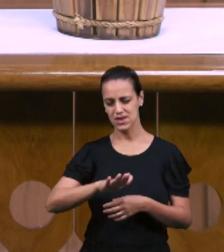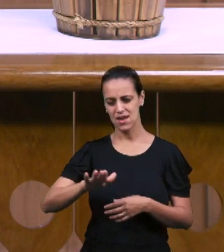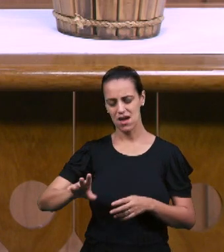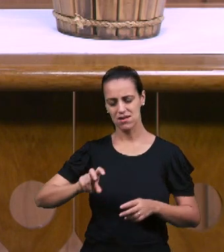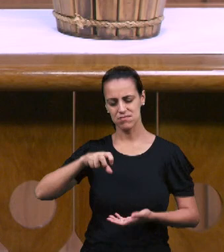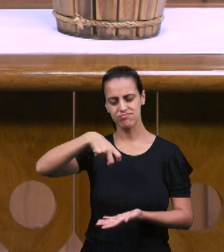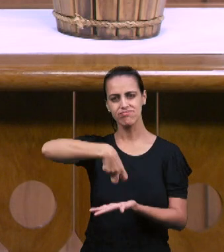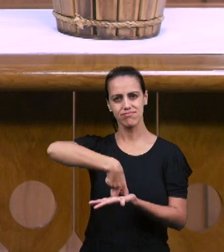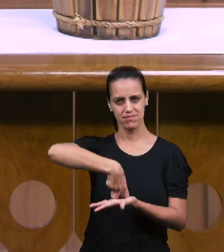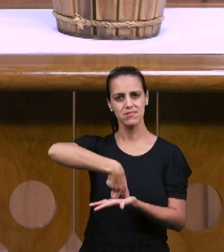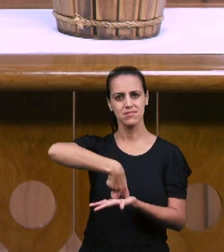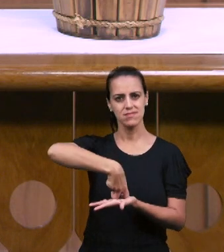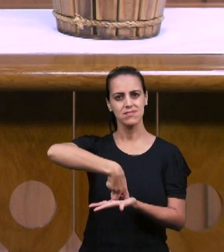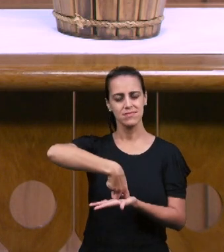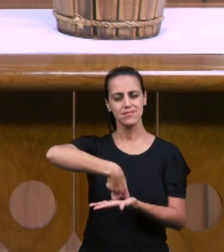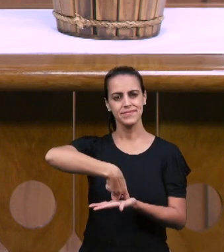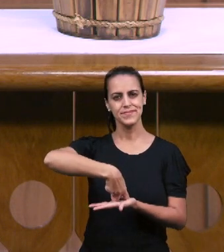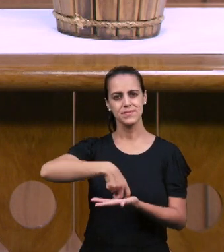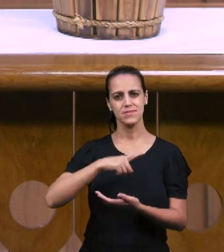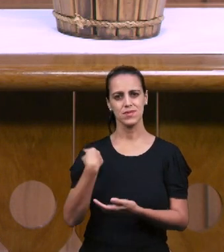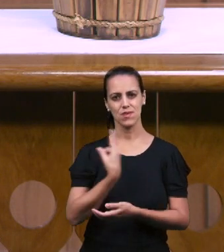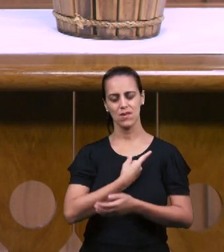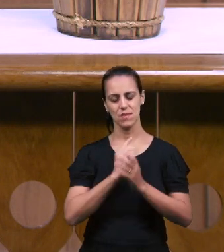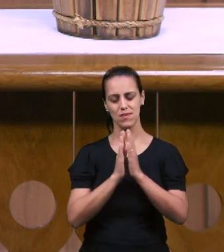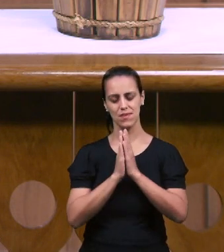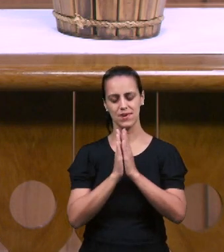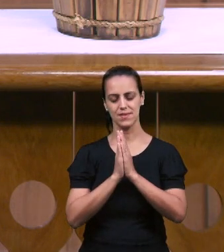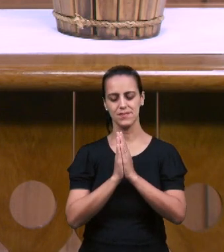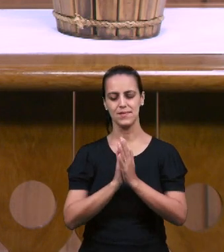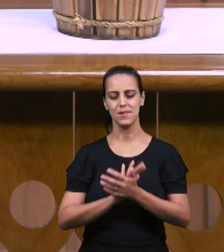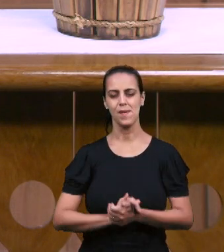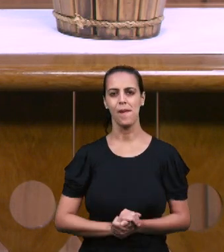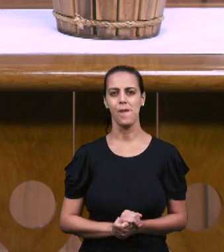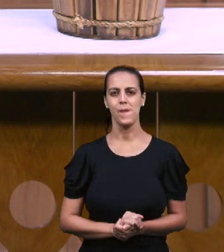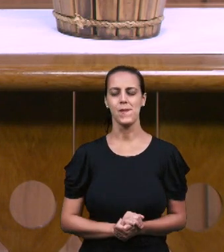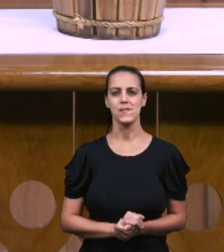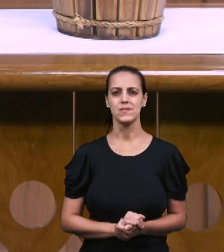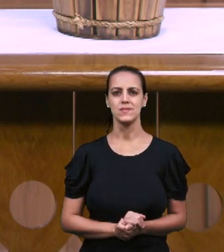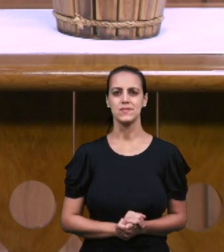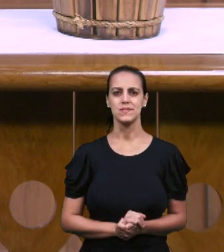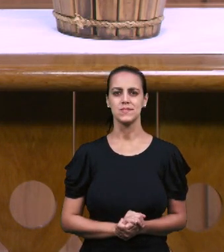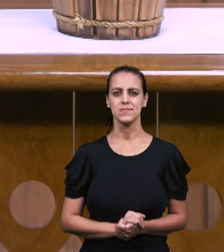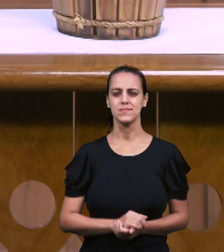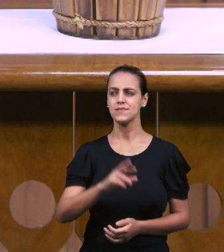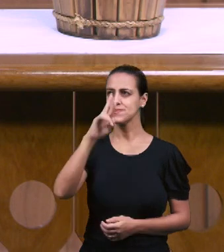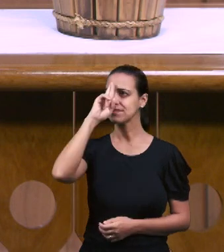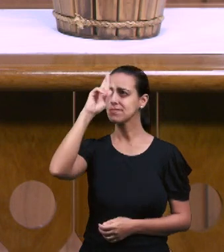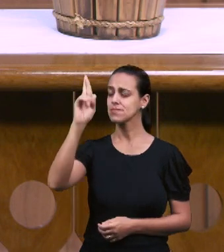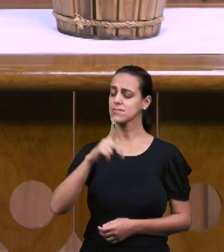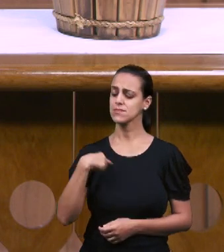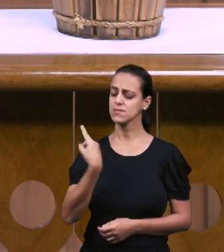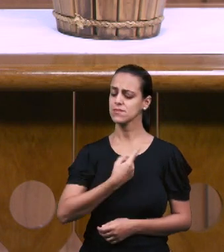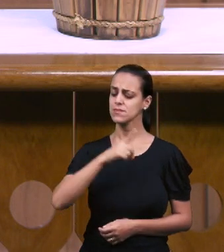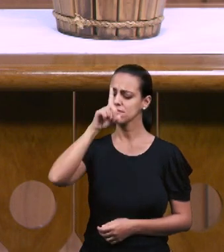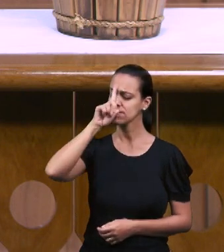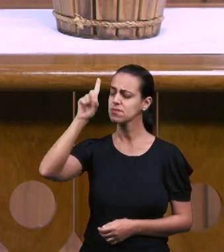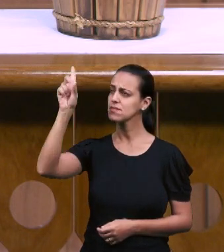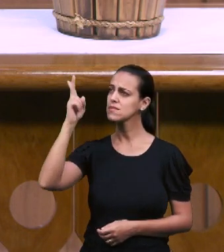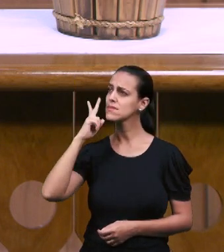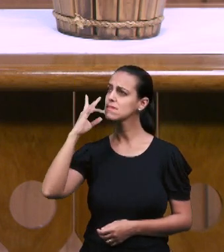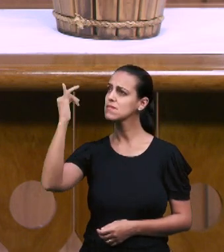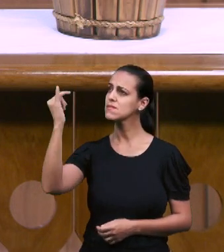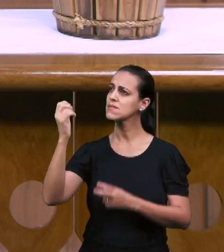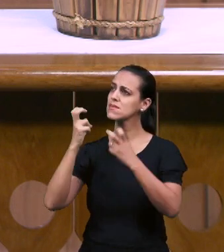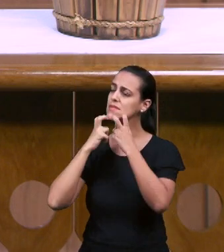notre Dieu en position de révérence afin qu'on puisse prier pour le Seigneur notre Dieu. Prions. Seigneur notre Dieu et Père, nous prions à toi, Seigneur,